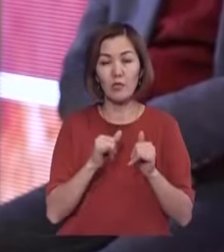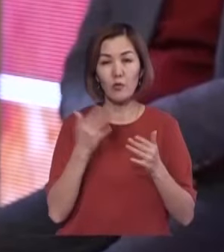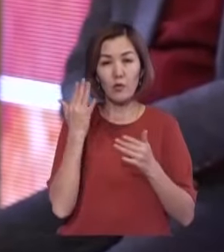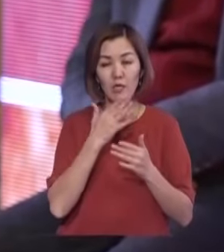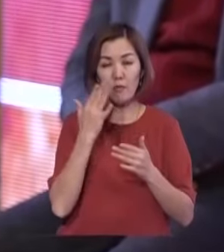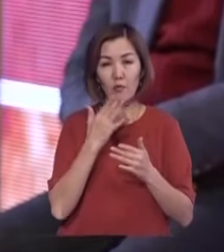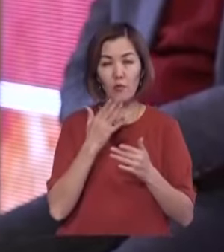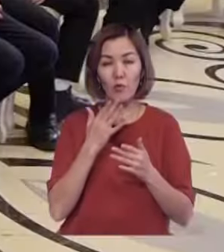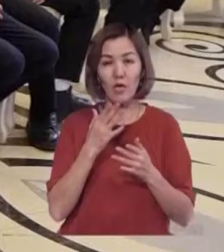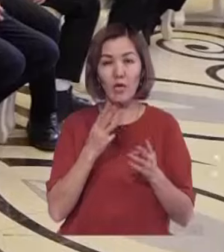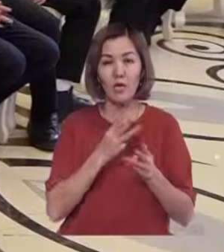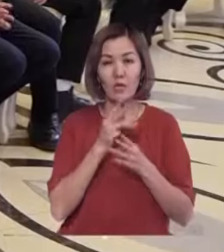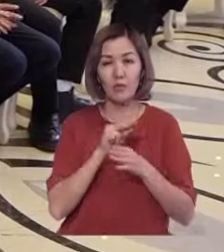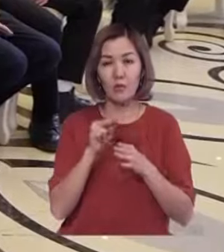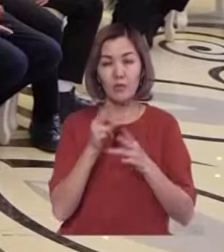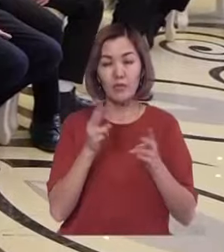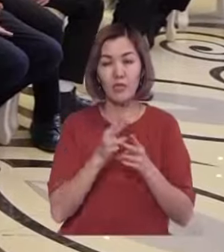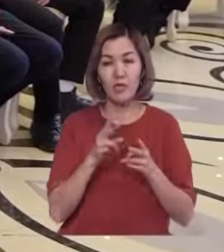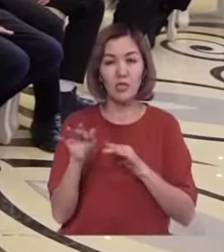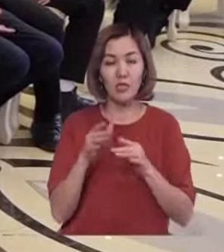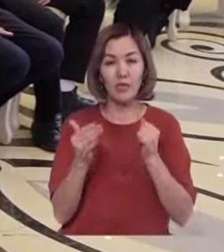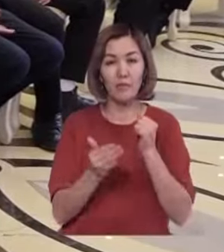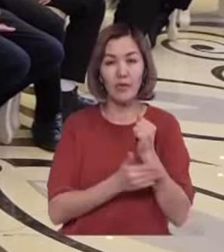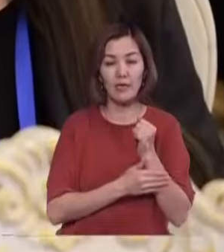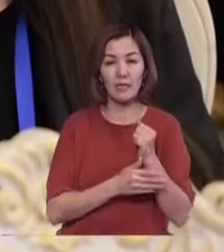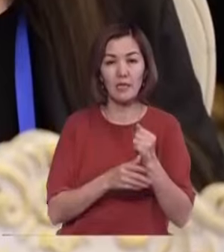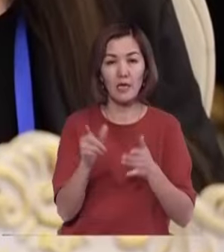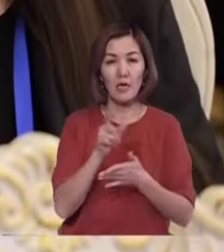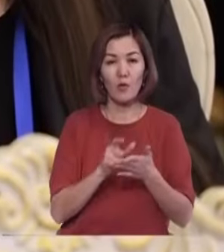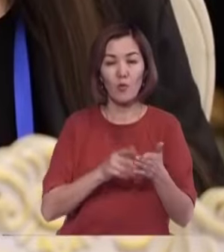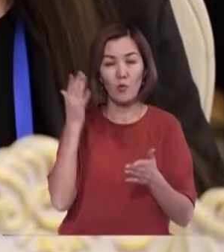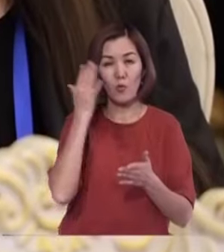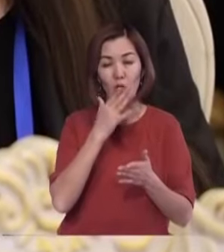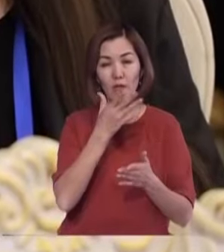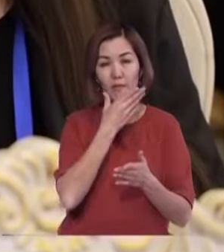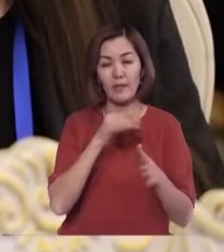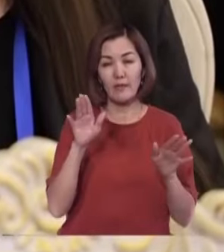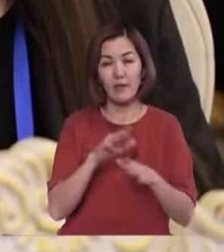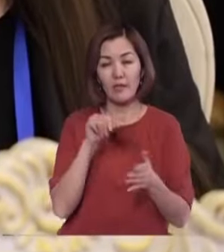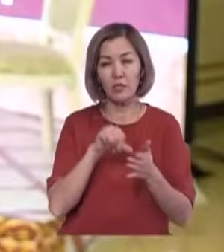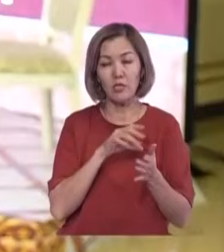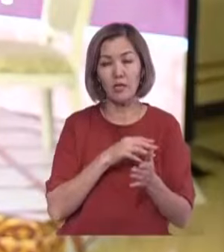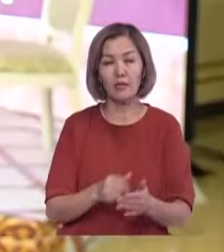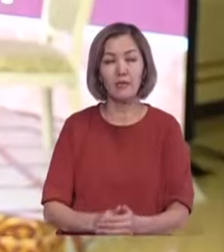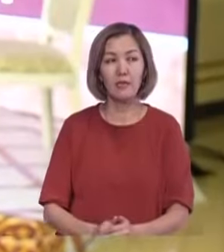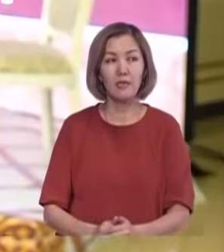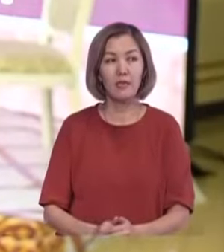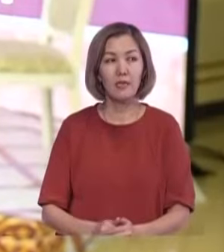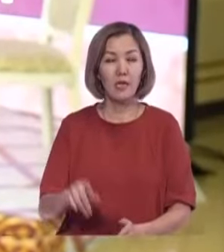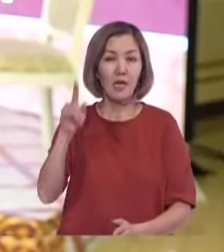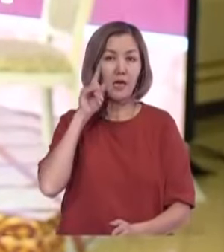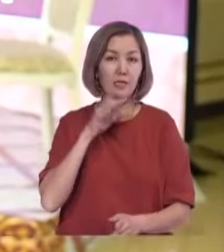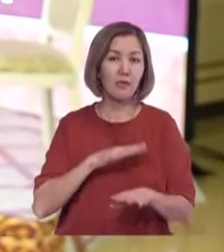оқуға шабыттандыру дейді ұйымдастырушылар. Шара барысында отты жырлар оқылып, әсем әндер шырқалды. Қазақ